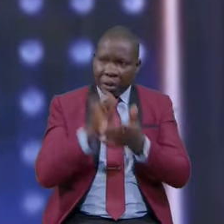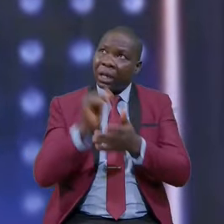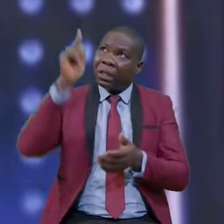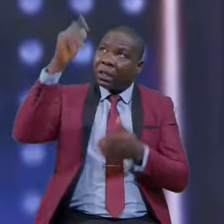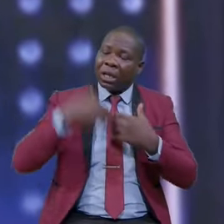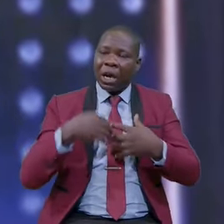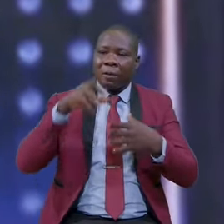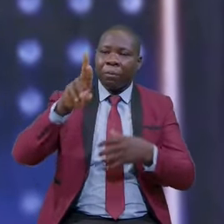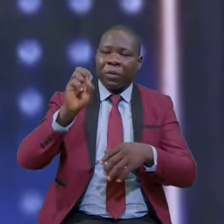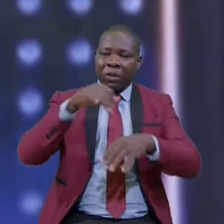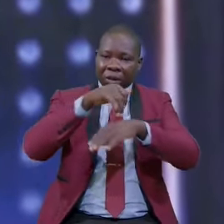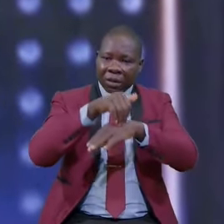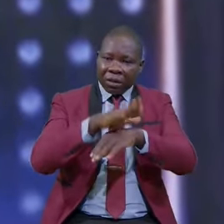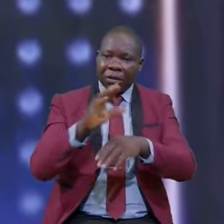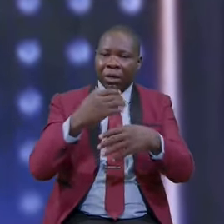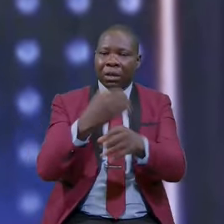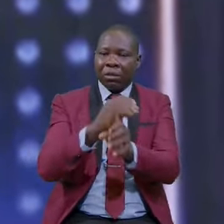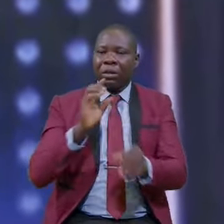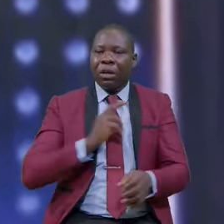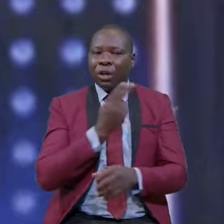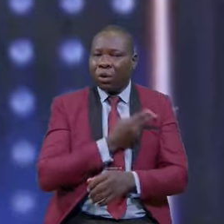formés. Oui. Made him. Look at verse 21.